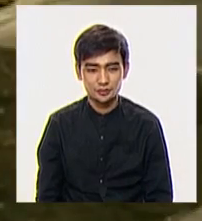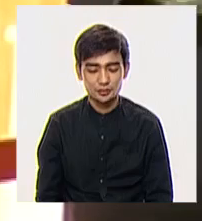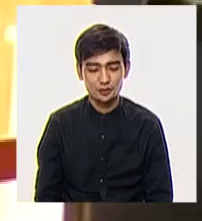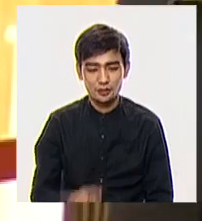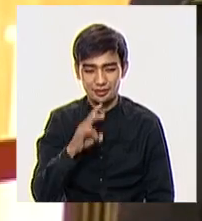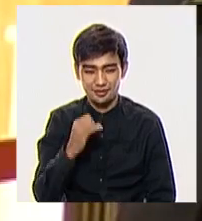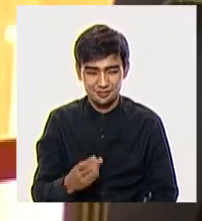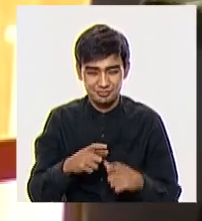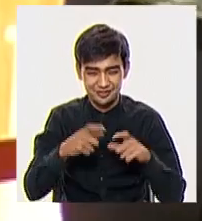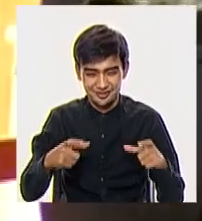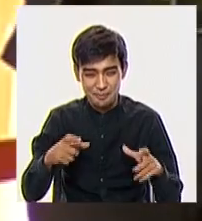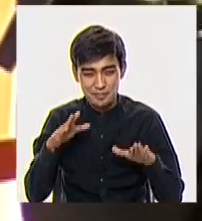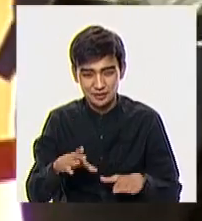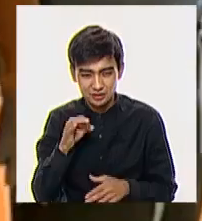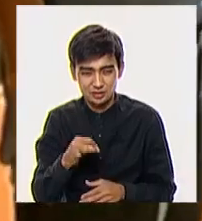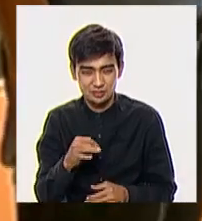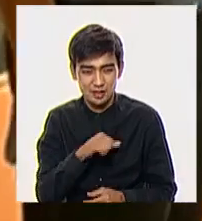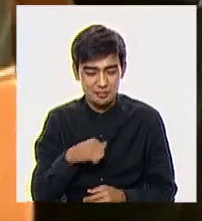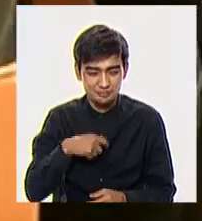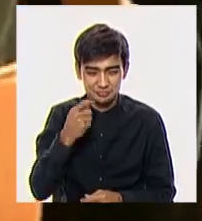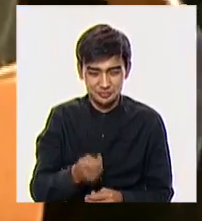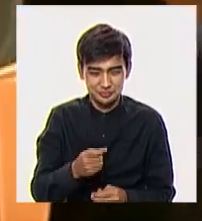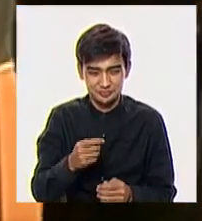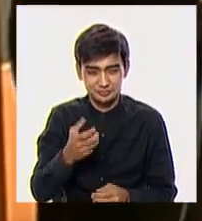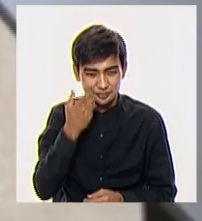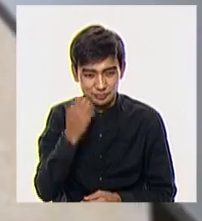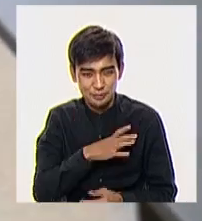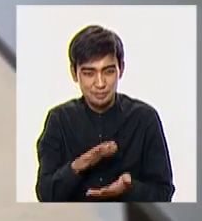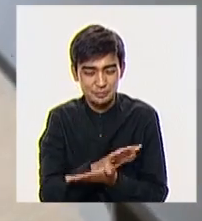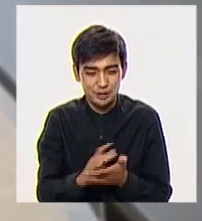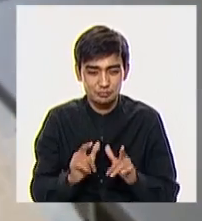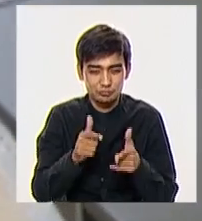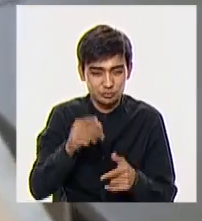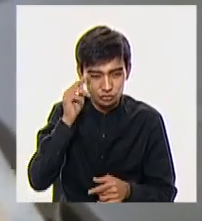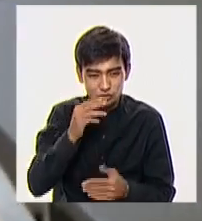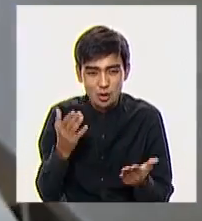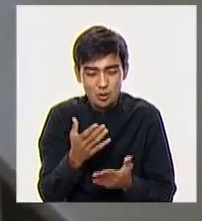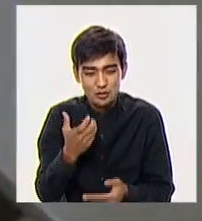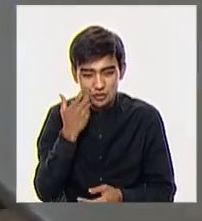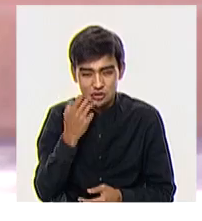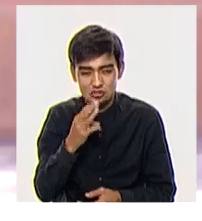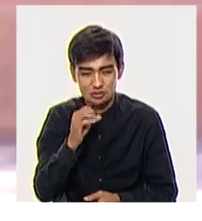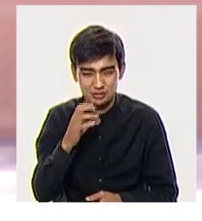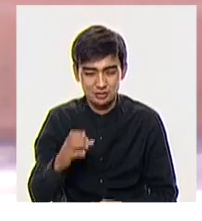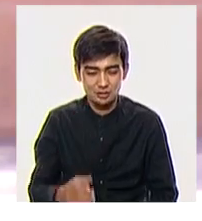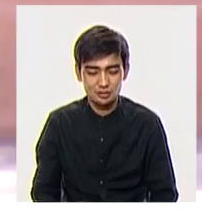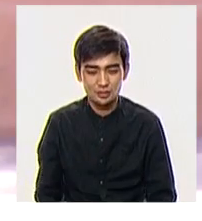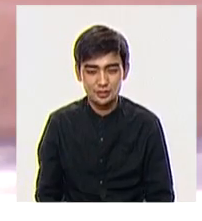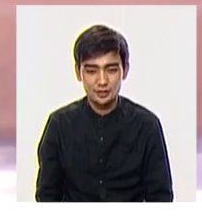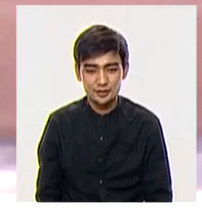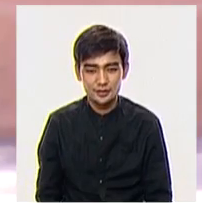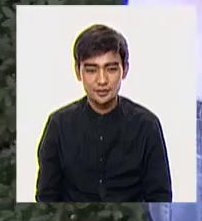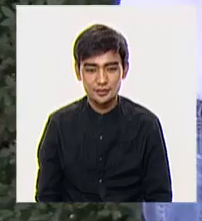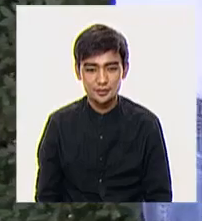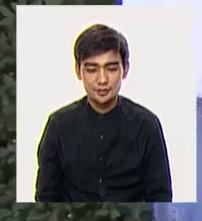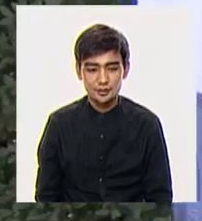Ұлттық бірыңғай тестілеуде өте аз ұпай жинаған түлектердің тегін оқуға түсе алатындай қандай мүмкіндіктері бар? 50 балмен де грантқа түсуге